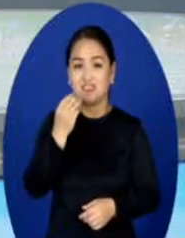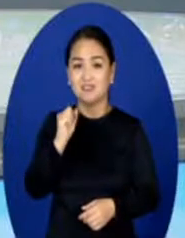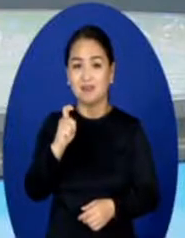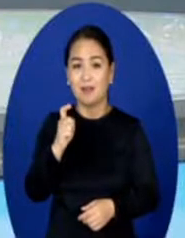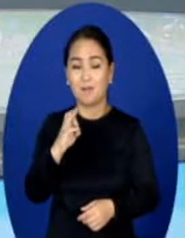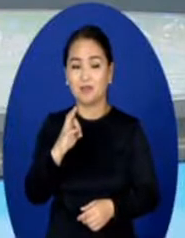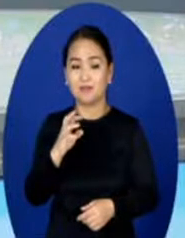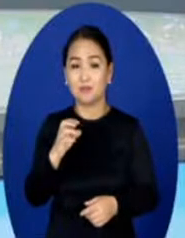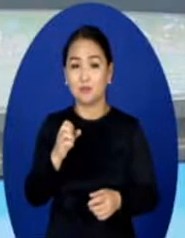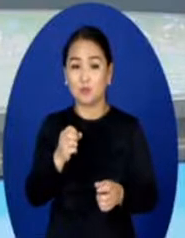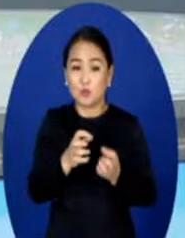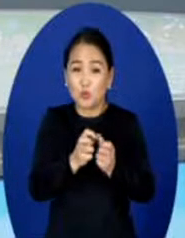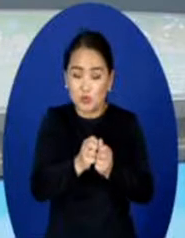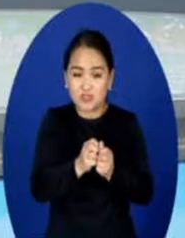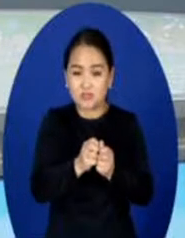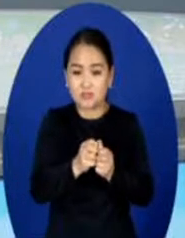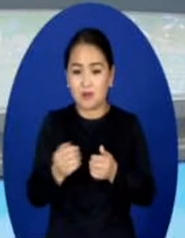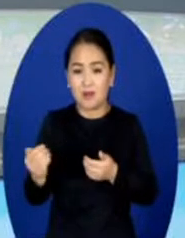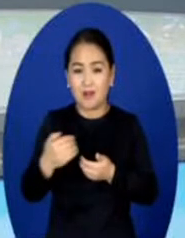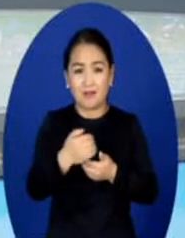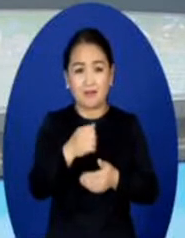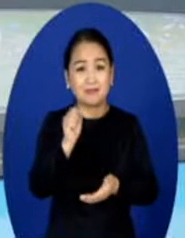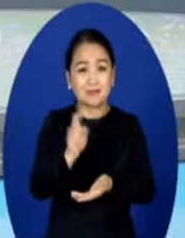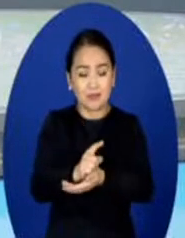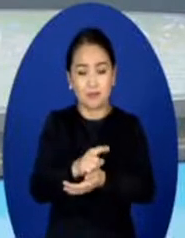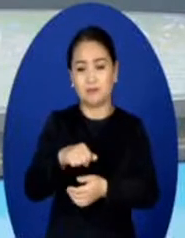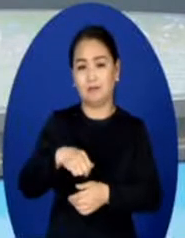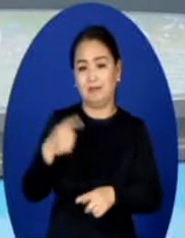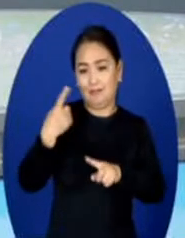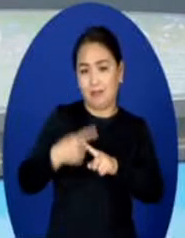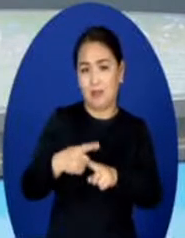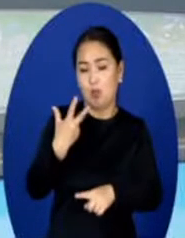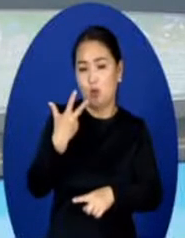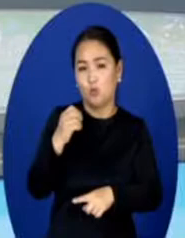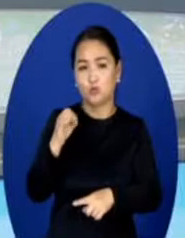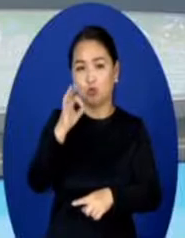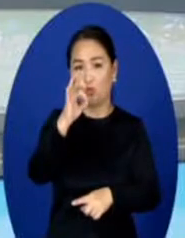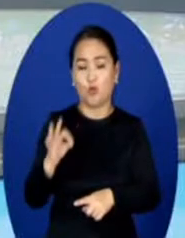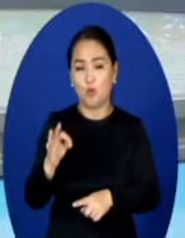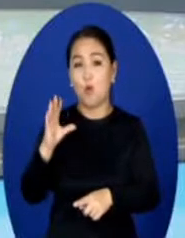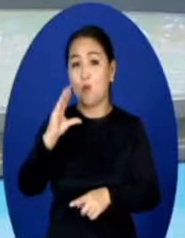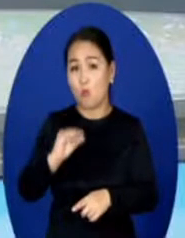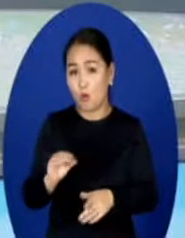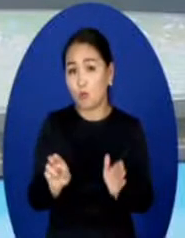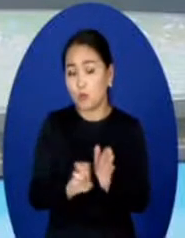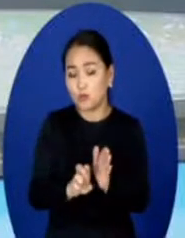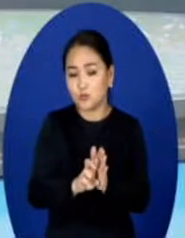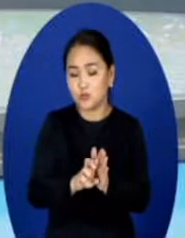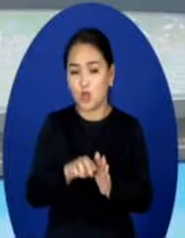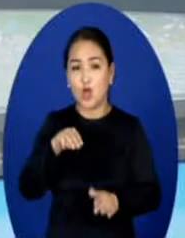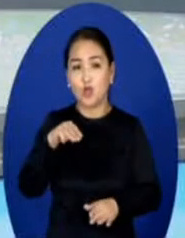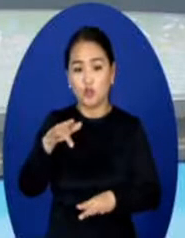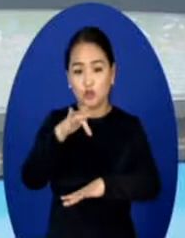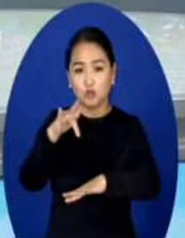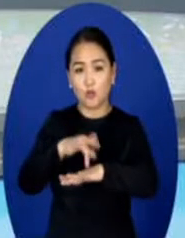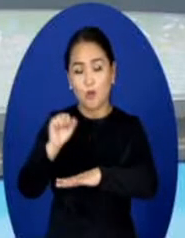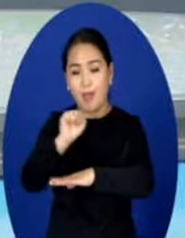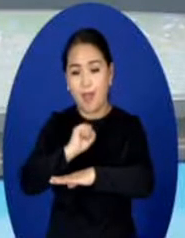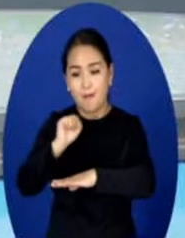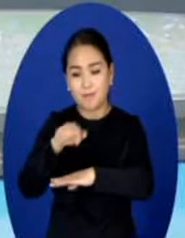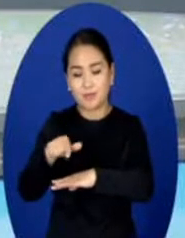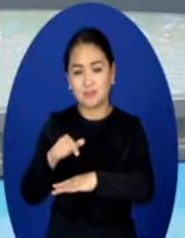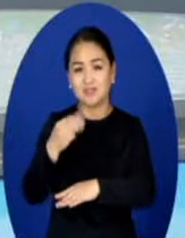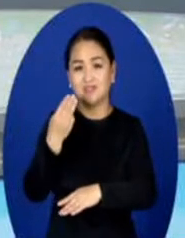Чахам төвшин нийлүүлэлт нэмэгдэж агаарын бохирдол дахиад 30% буурах боломж бүрдлээ. За төв аймгийн нутгад баригдаж байгаа зүүн бүсэн сайжруулсан чахам төвшин